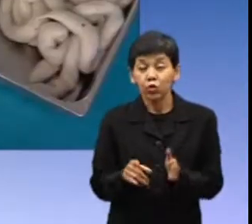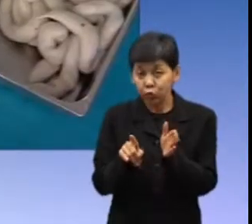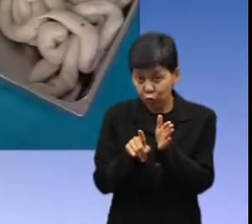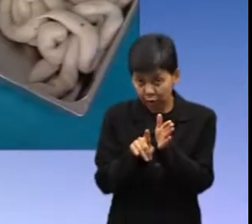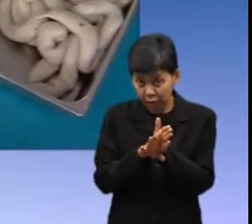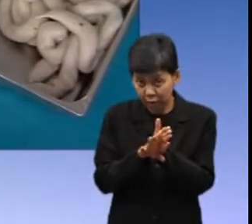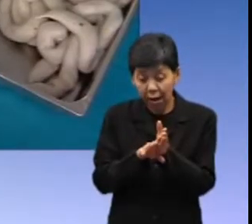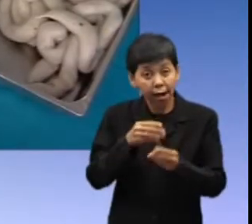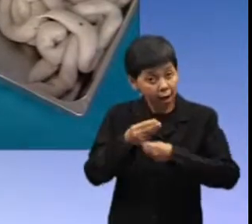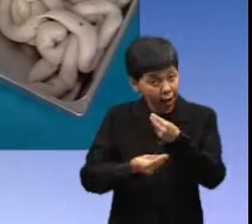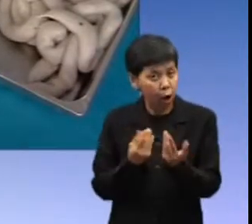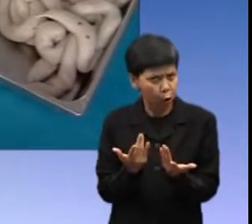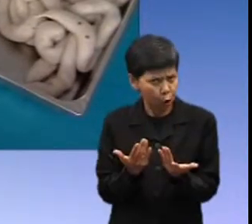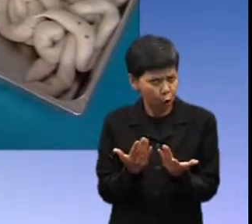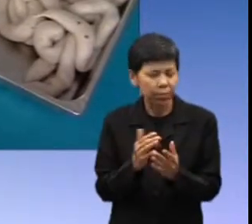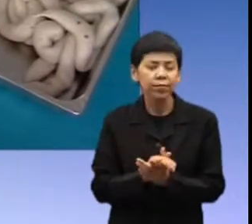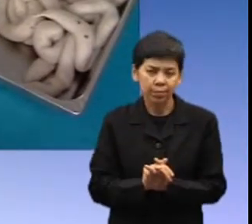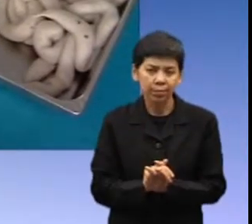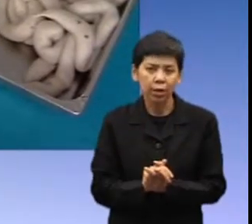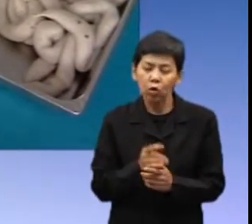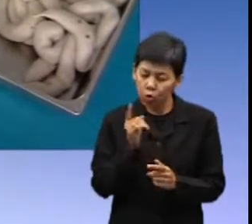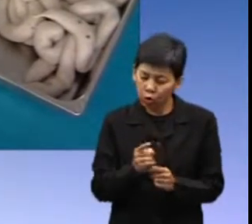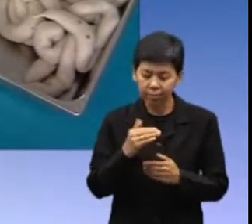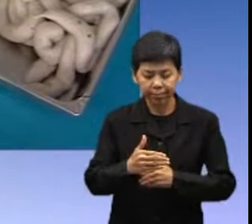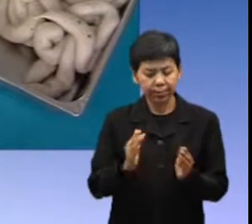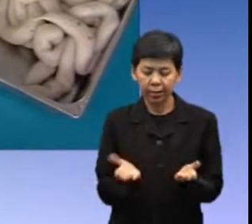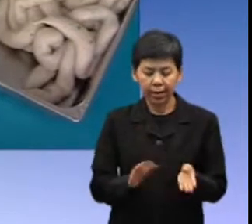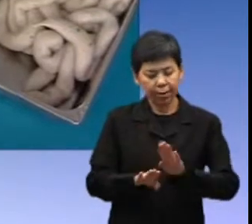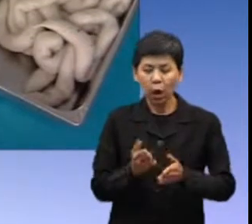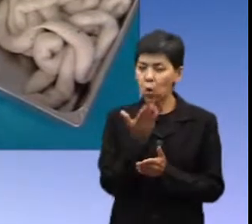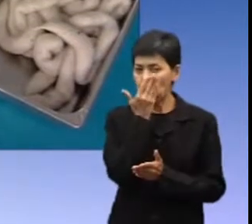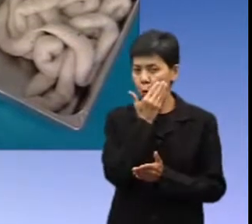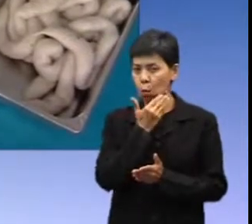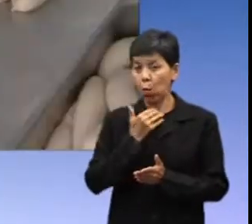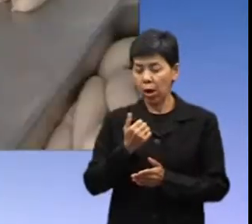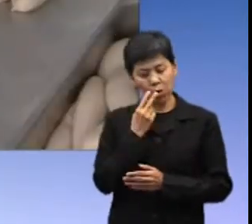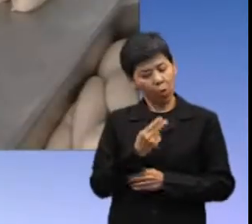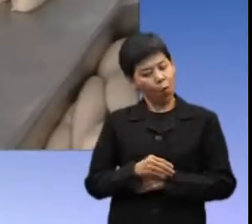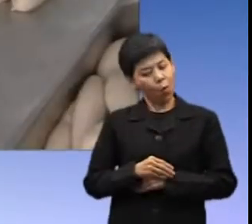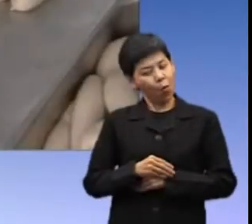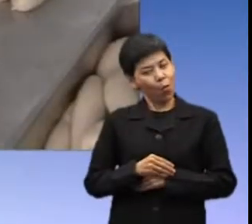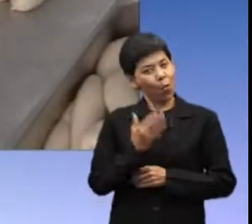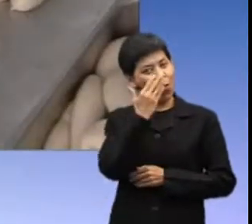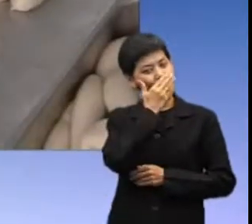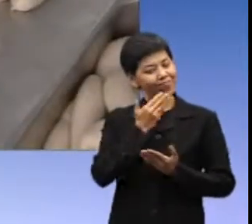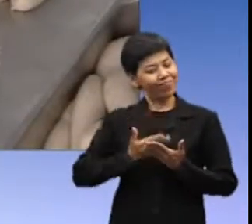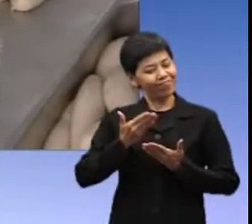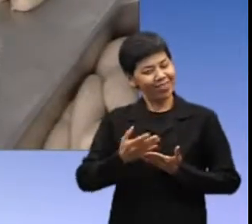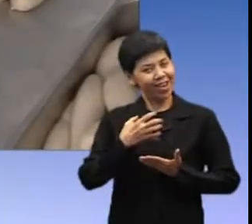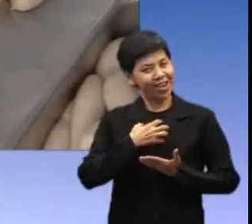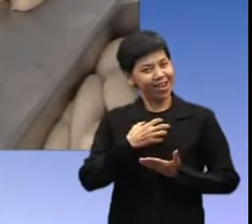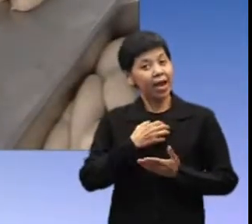ขั้นตอนสุดท้ายก่อนที่จะส่งขายตามท้องตลาดก็ต้องใส่หีบห่อให้สวยงามชวนให้ซื้อหาไปรับประท